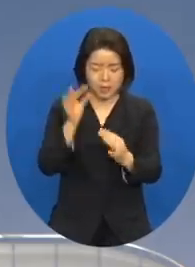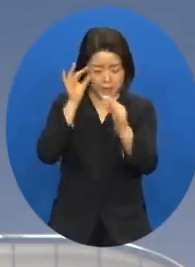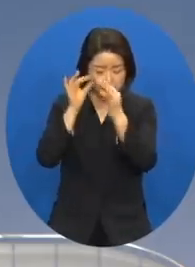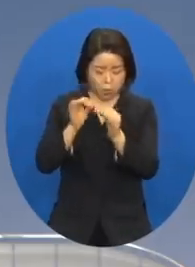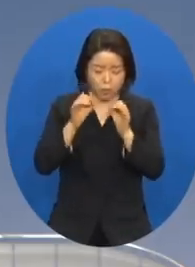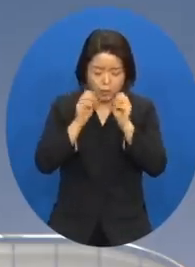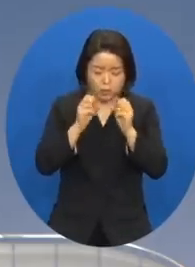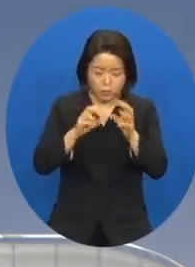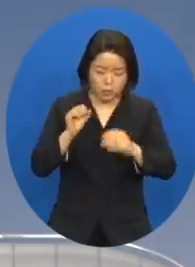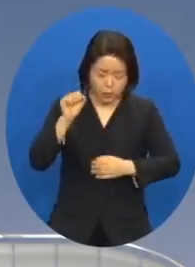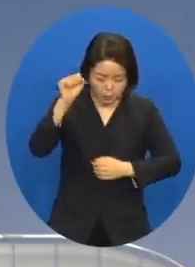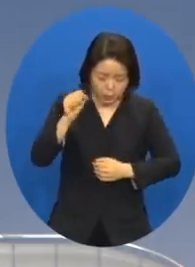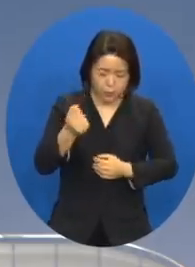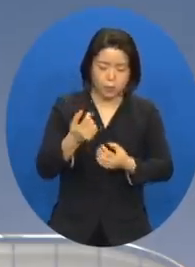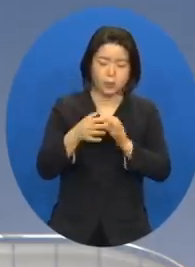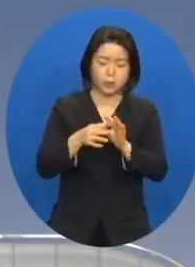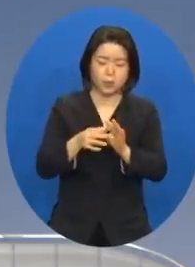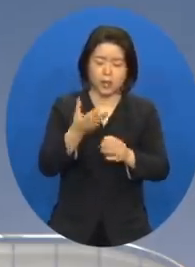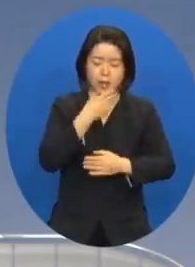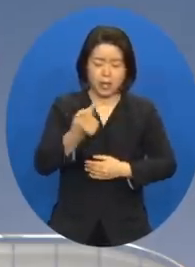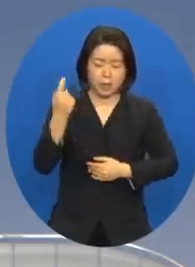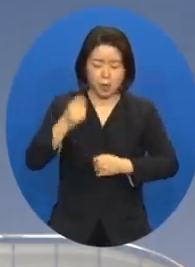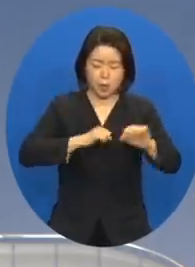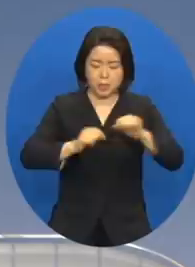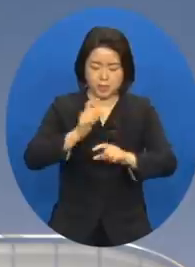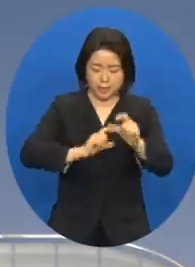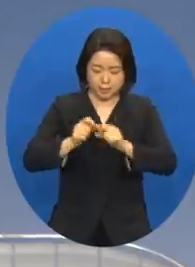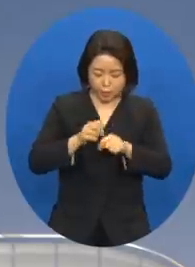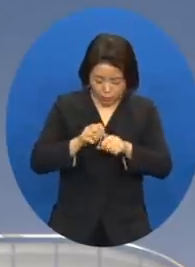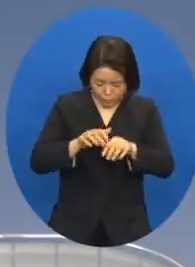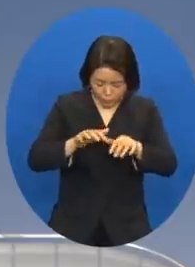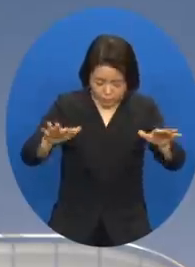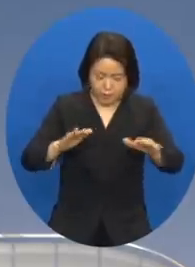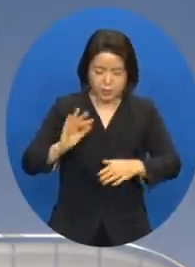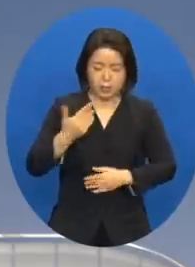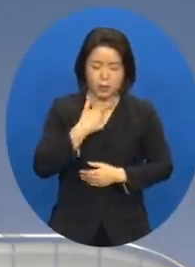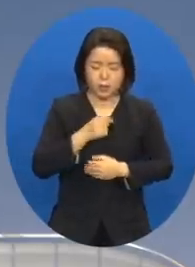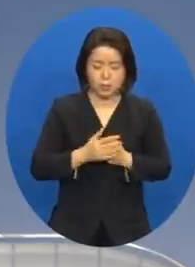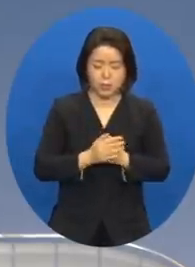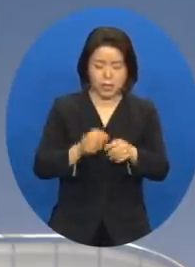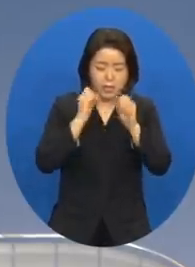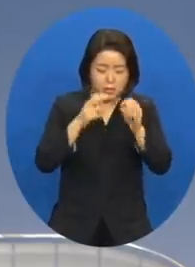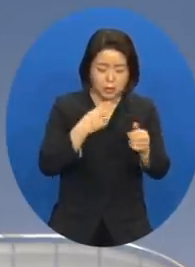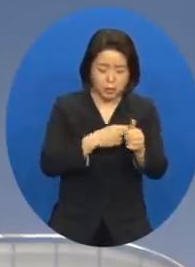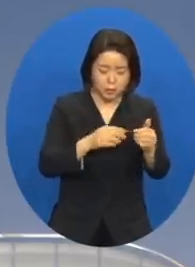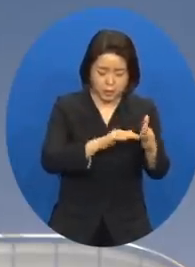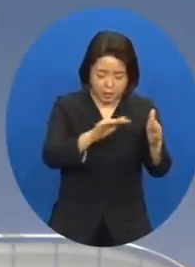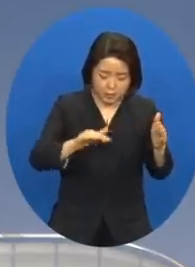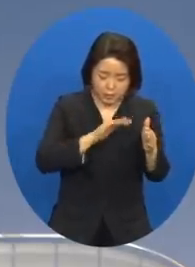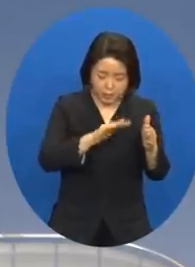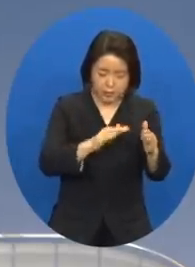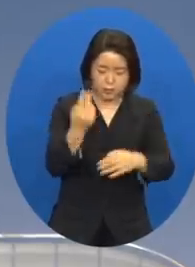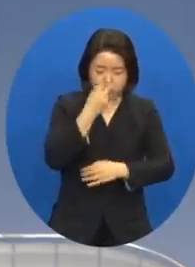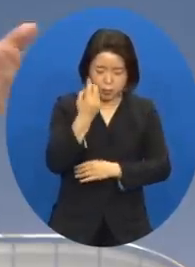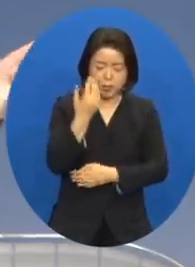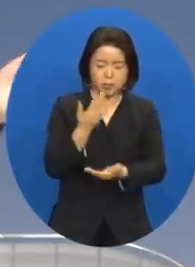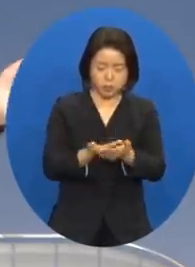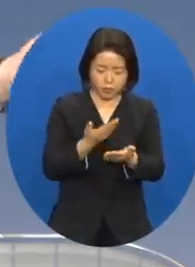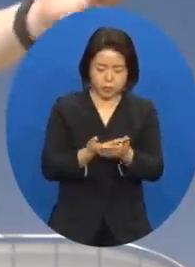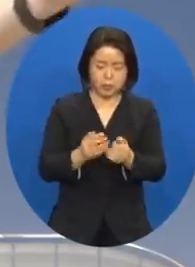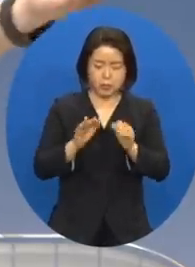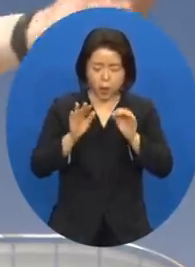운동을 통하여 복음의 역사가 더 확산되게 하소서. 선교사님과 그 가정을 지키소서.